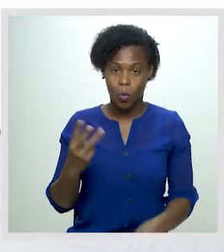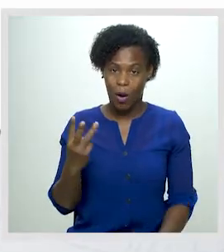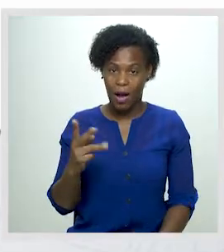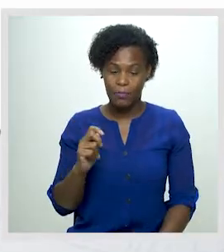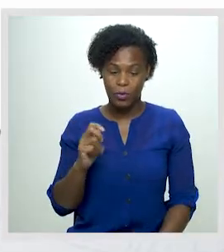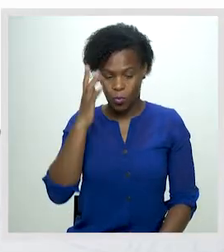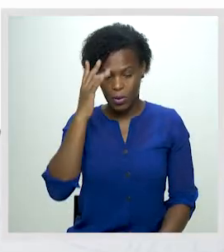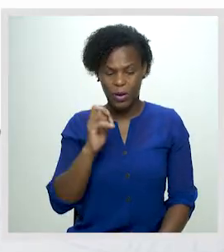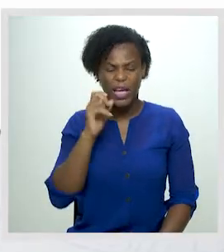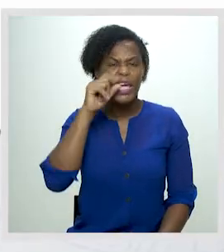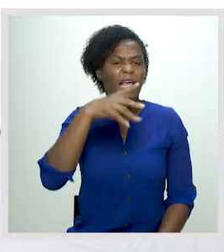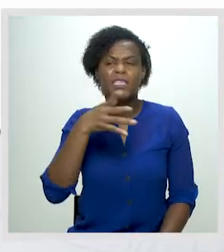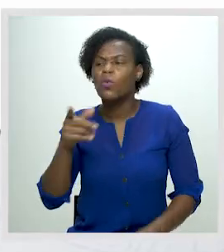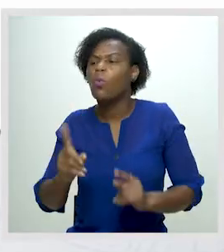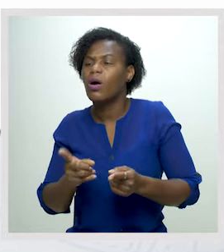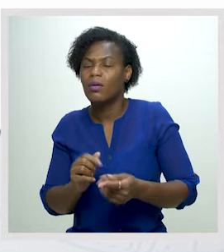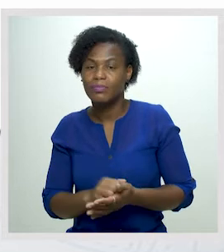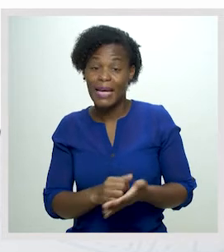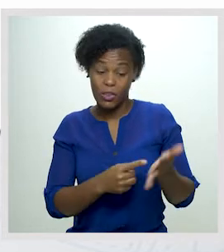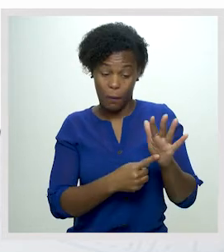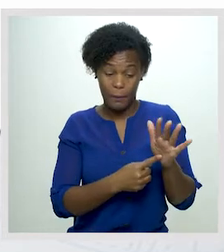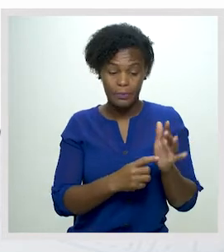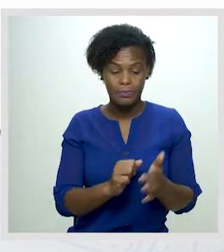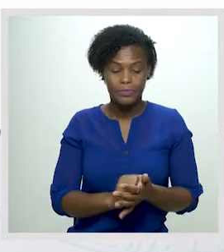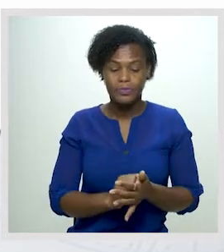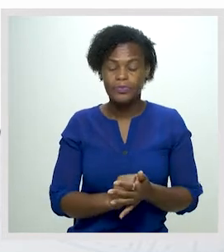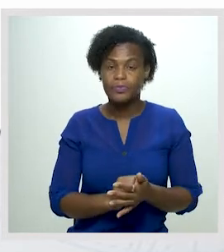3. Qui dit quoi? Exemple.